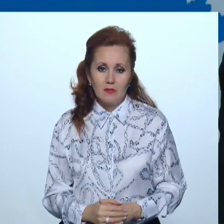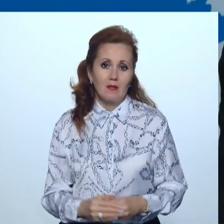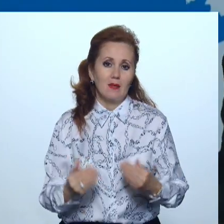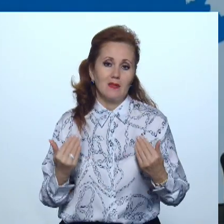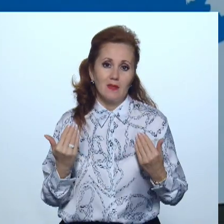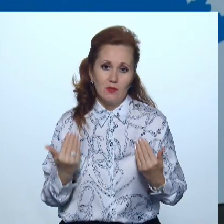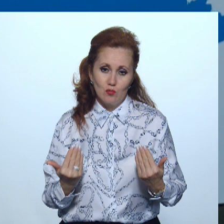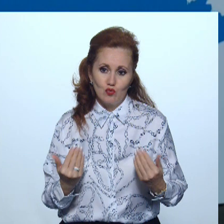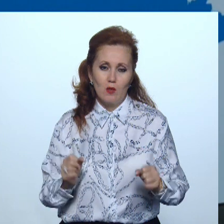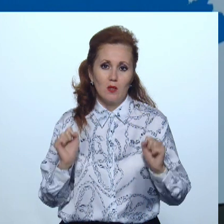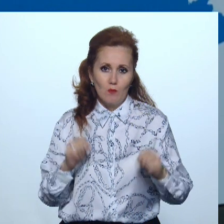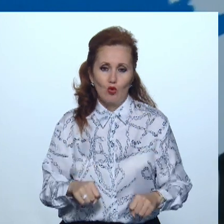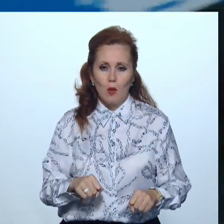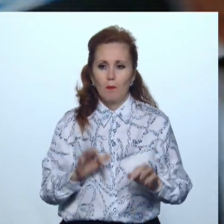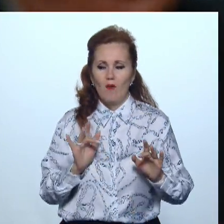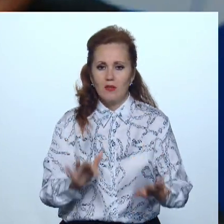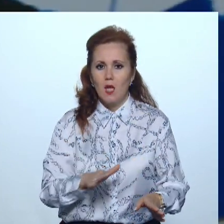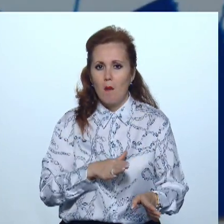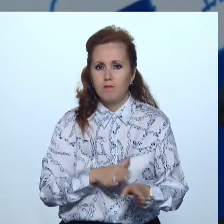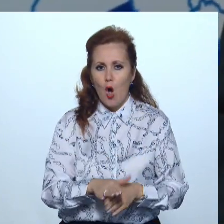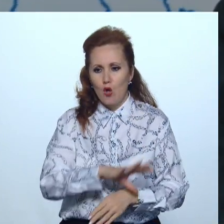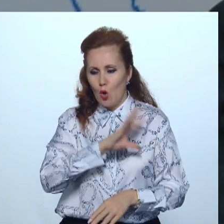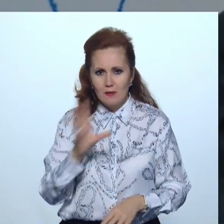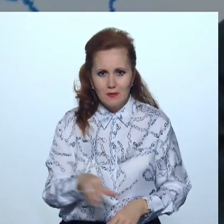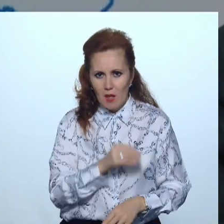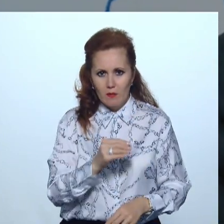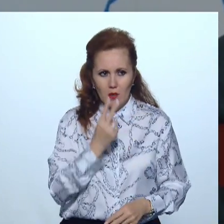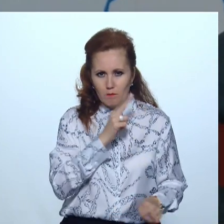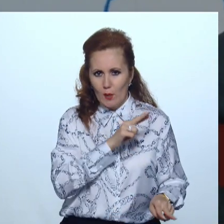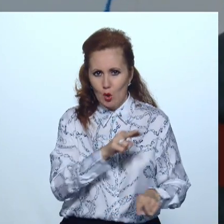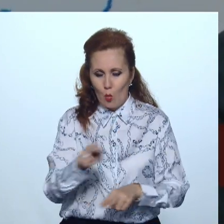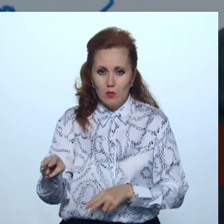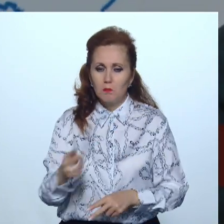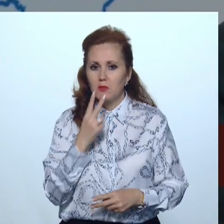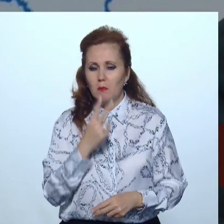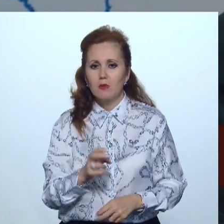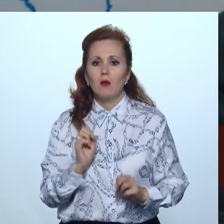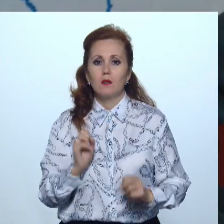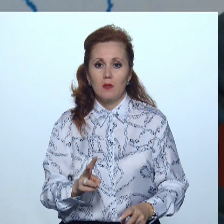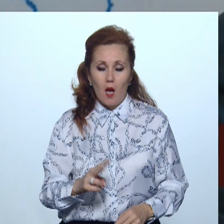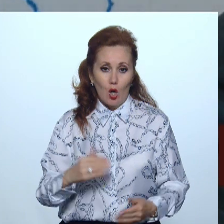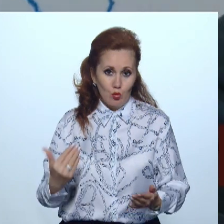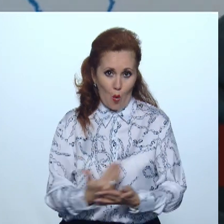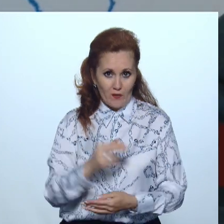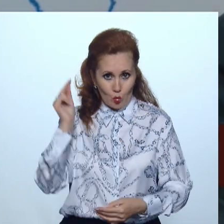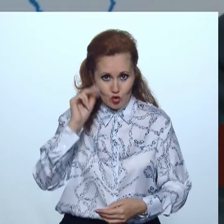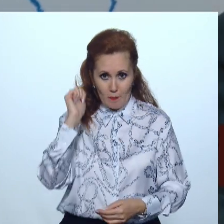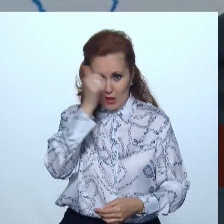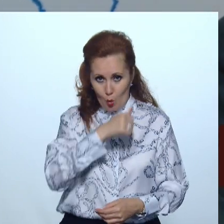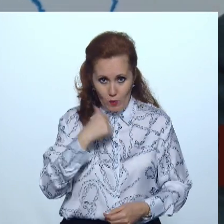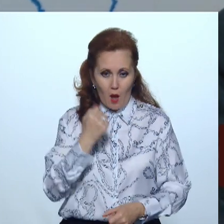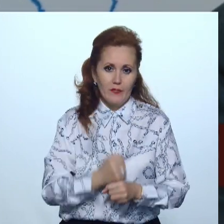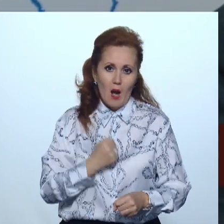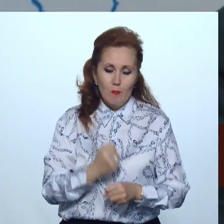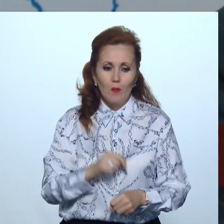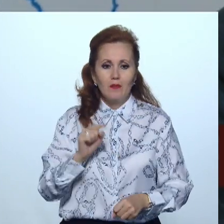Сейчас нужно провести полноценный мониторинг и посмотреть, потребность. Как вот первый полноценный новый учебный год отработают